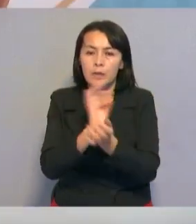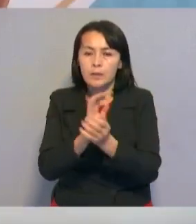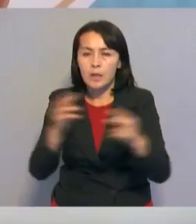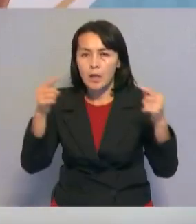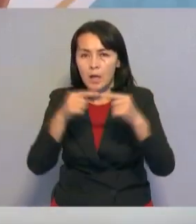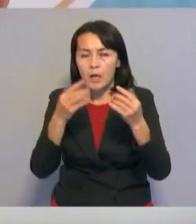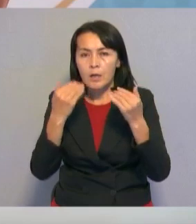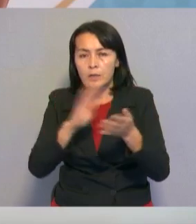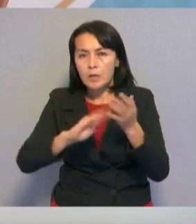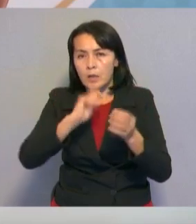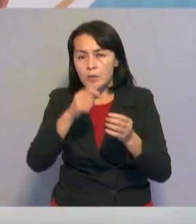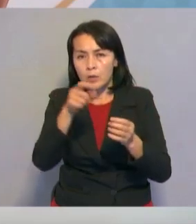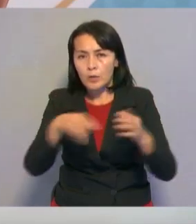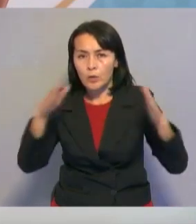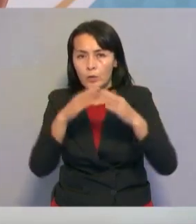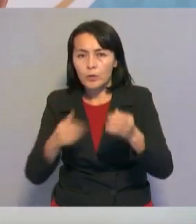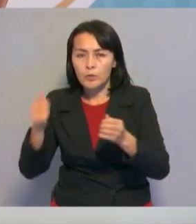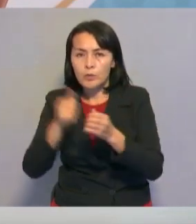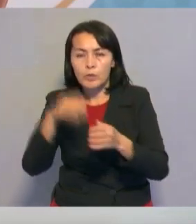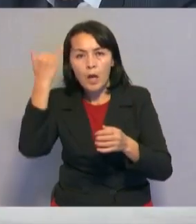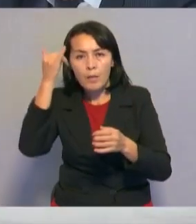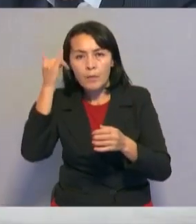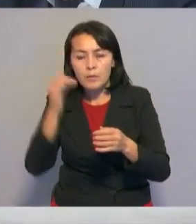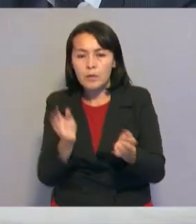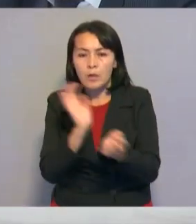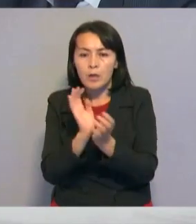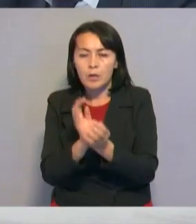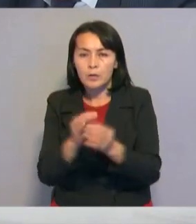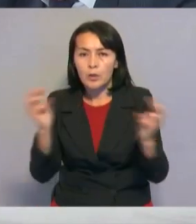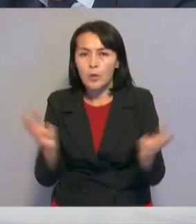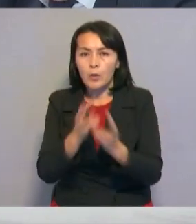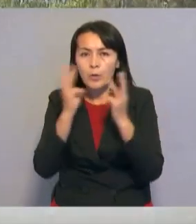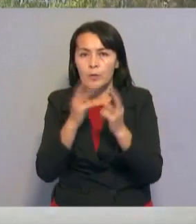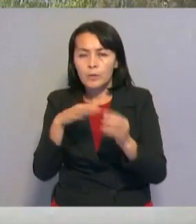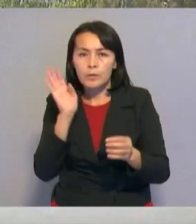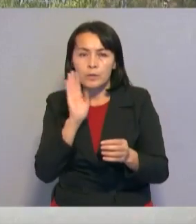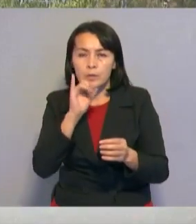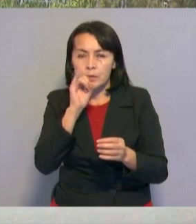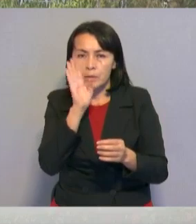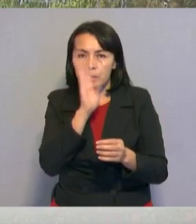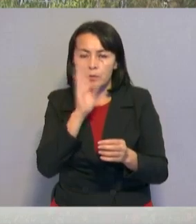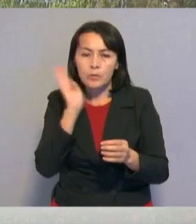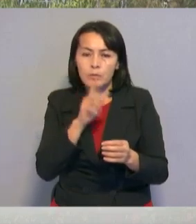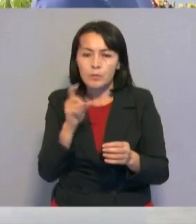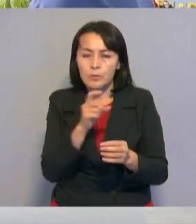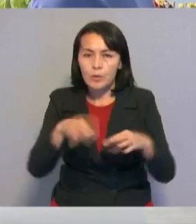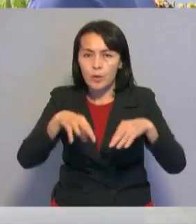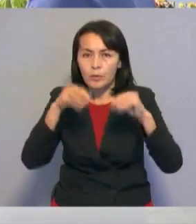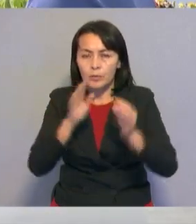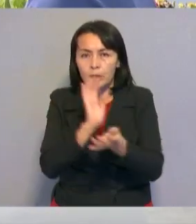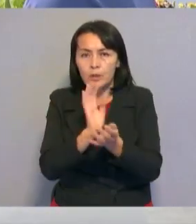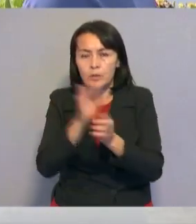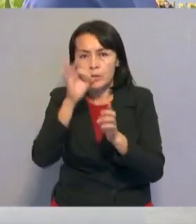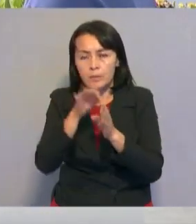анықтайды. Шағымдар негізінен тұрғын үйлер ауласында мал ұстау, қалдықтарды өртеу, жағымсыз иіс тарауы, суда, топырақты